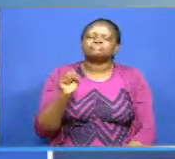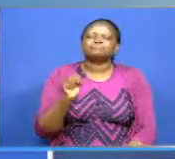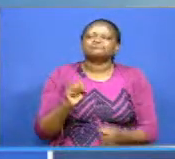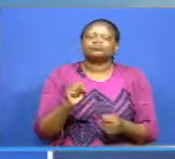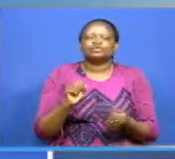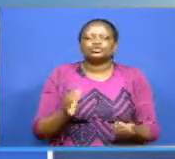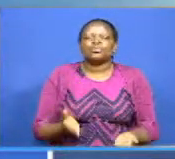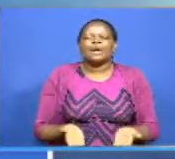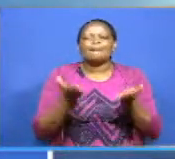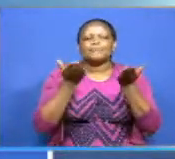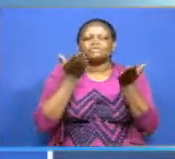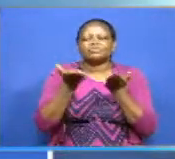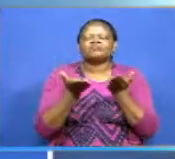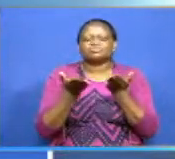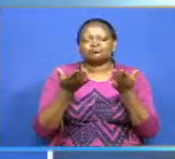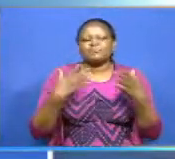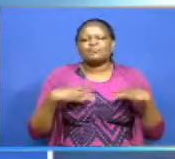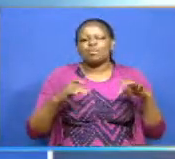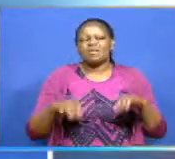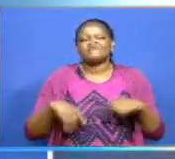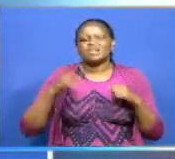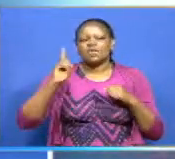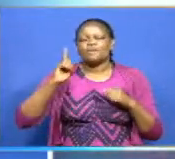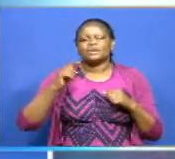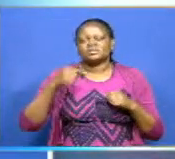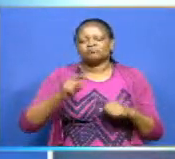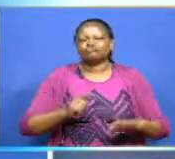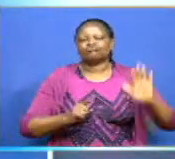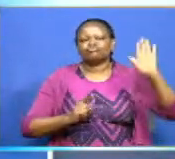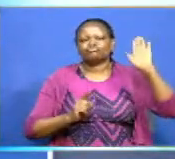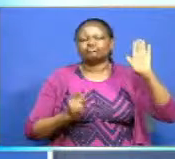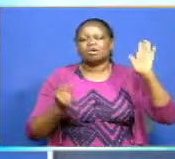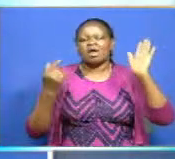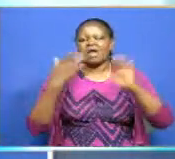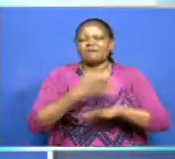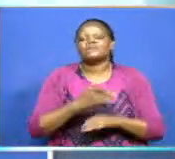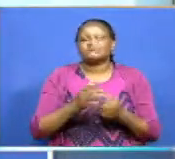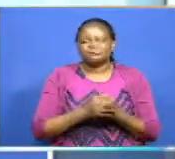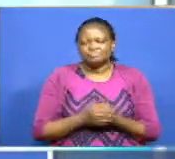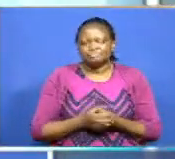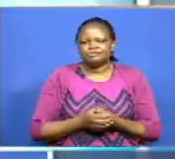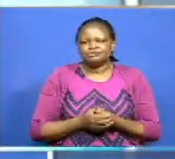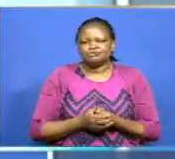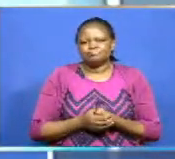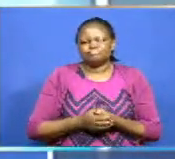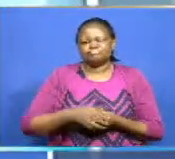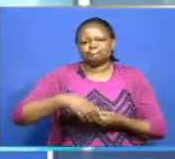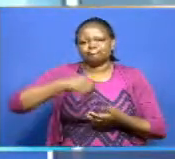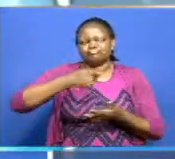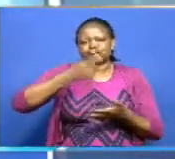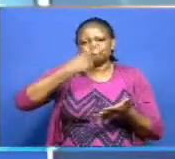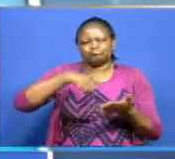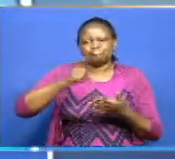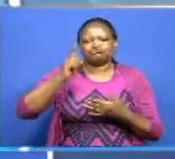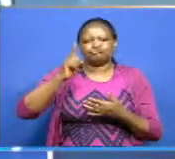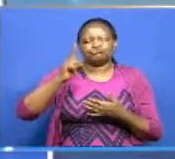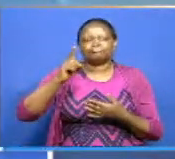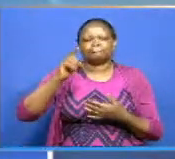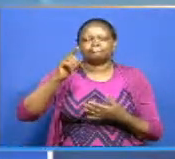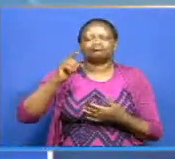kuimarisha huduma kwa wakazi wa Nairobi. Kananu aliapishwa muda mfupi tu baada ya kusailiwa na kuidhinishwa na bunge la kaunti ya